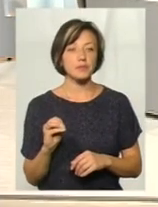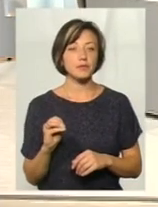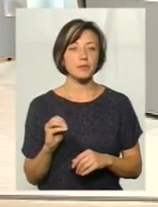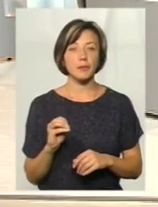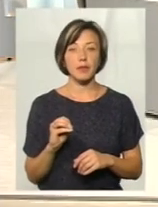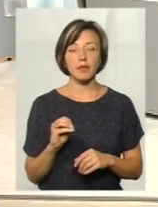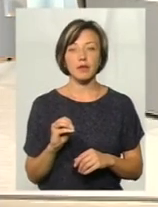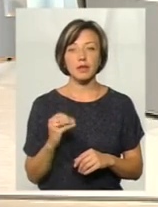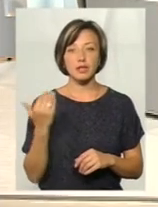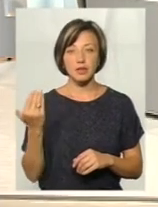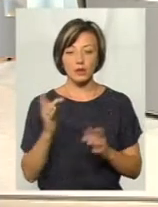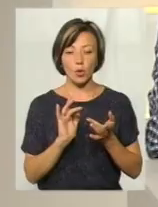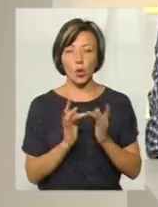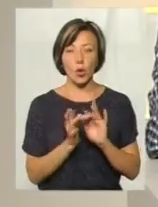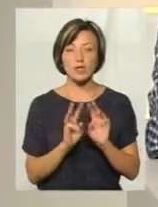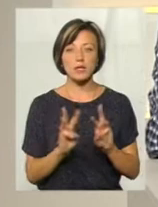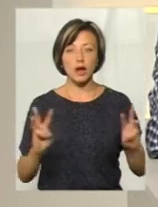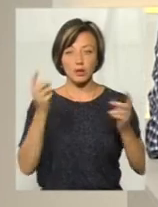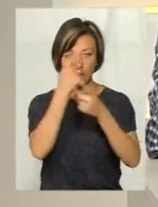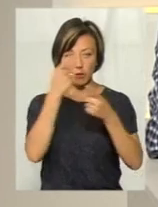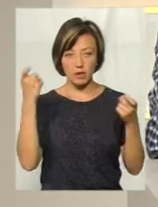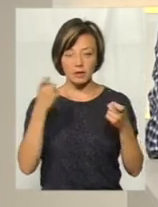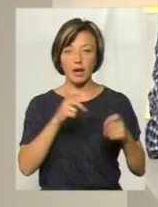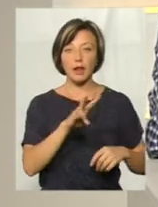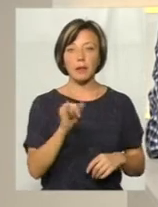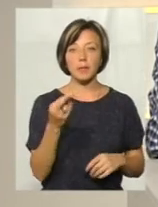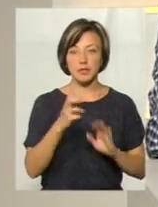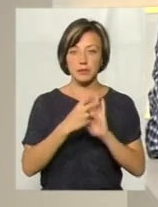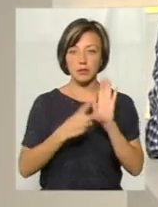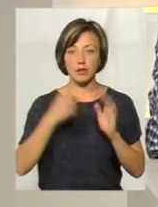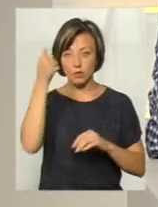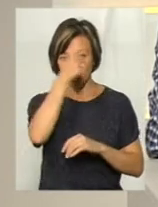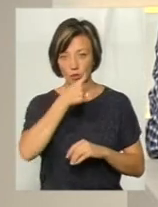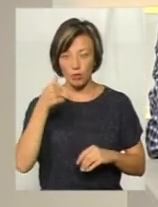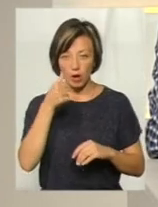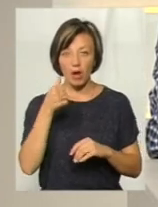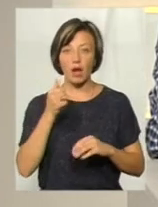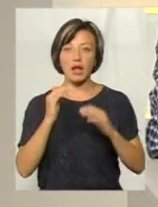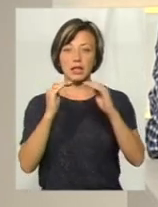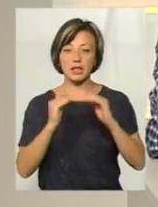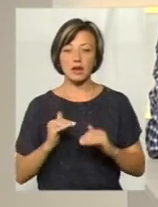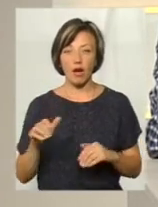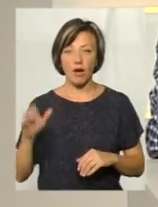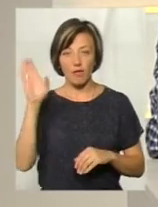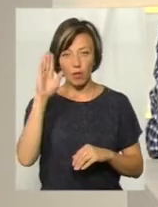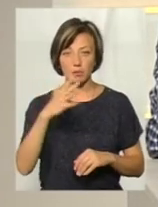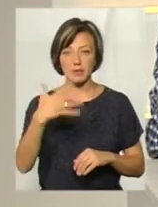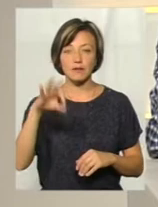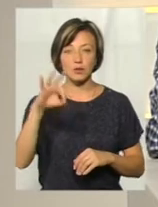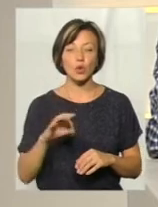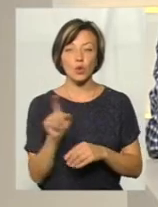процитую з їхнього сайту таку інформацію, що в липні 2017 року гідрометцентром України встановив, що низька водність, менше 50%